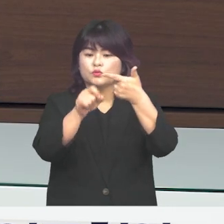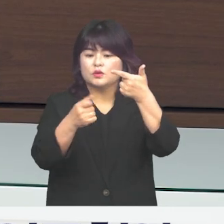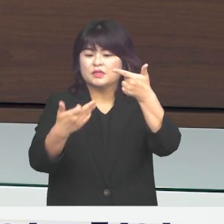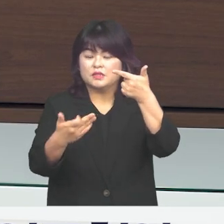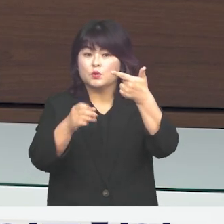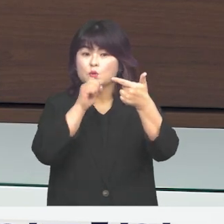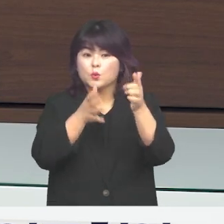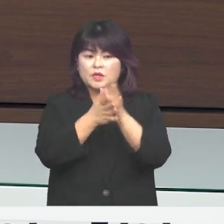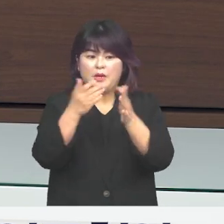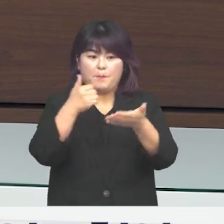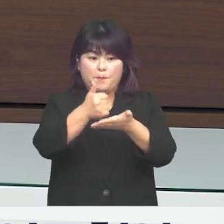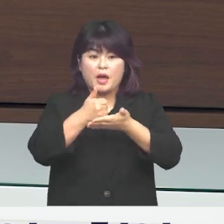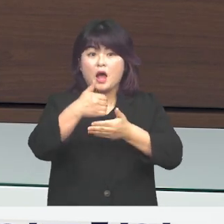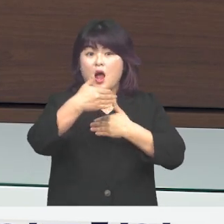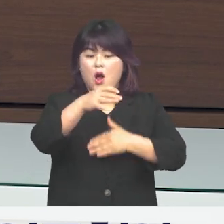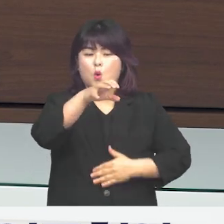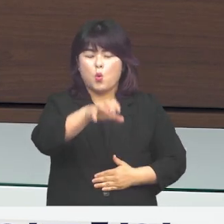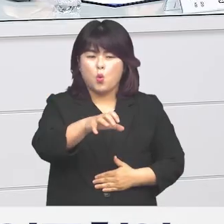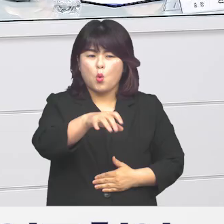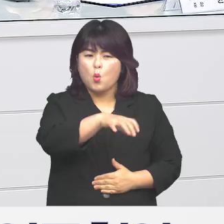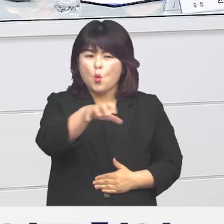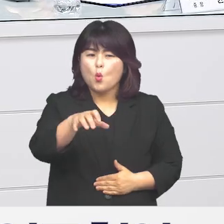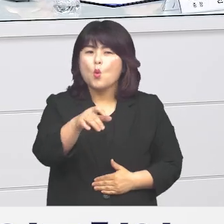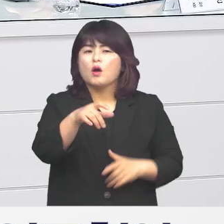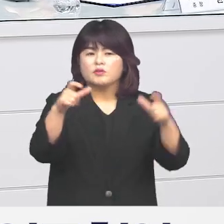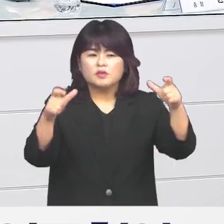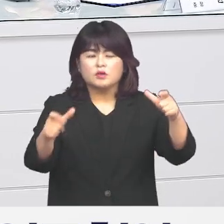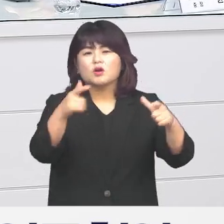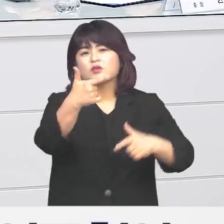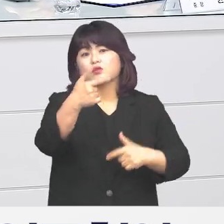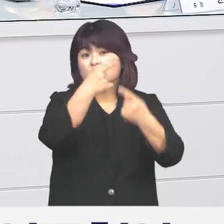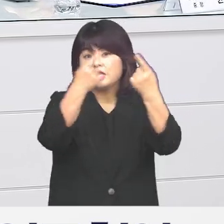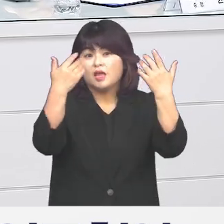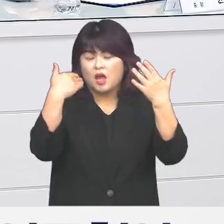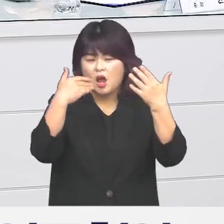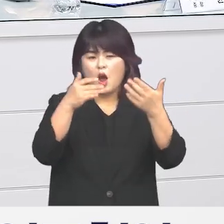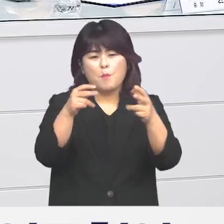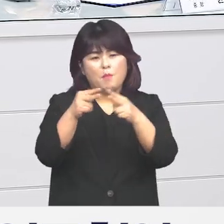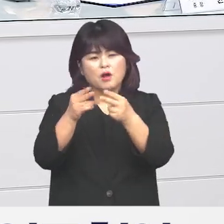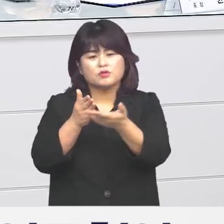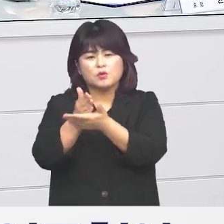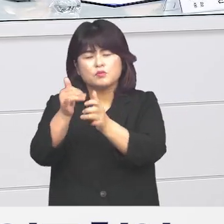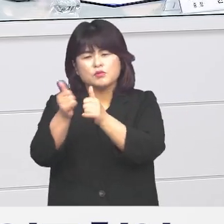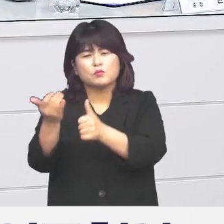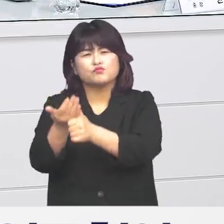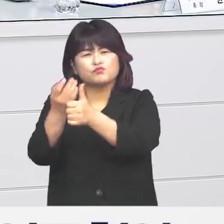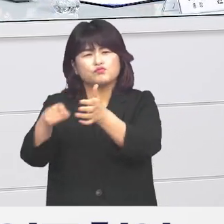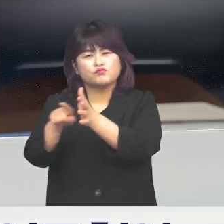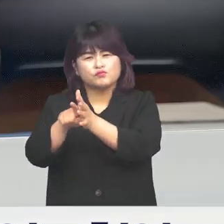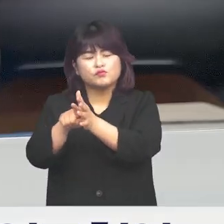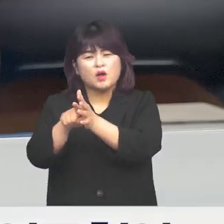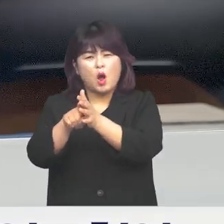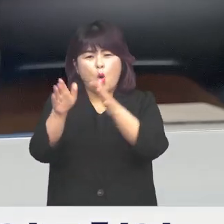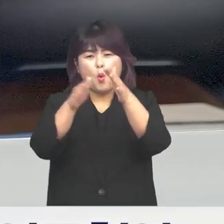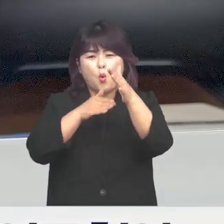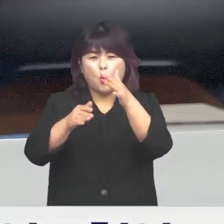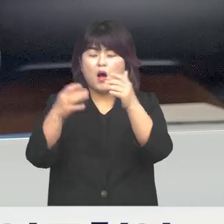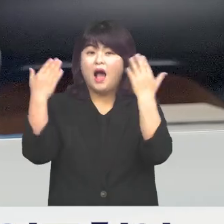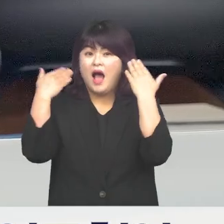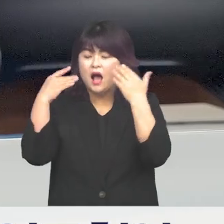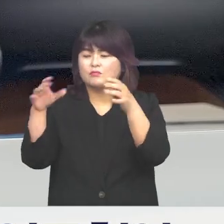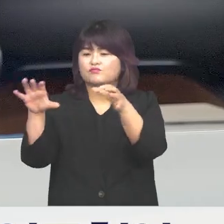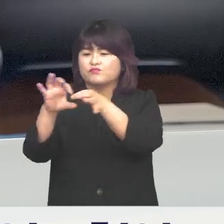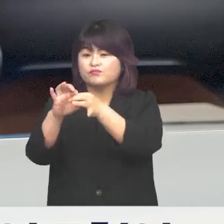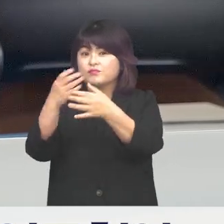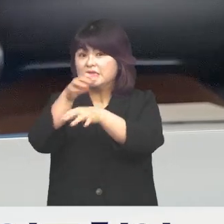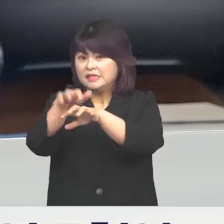용인특례시는 지난 19일 시청 접견실에서 관내 6개 대학과 용인시 반도체 인재 양성 관학협의체 구성을 위한